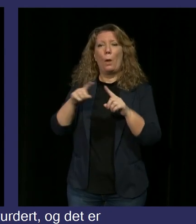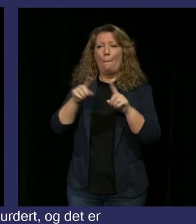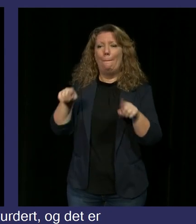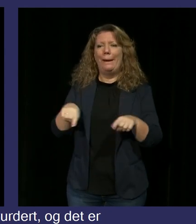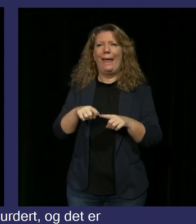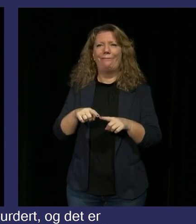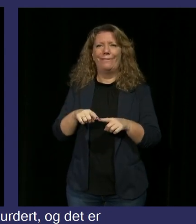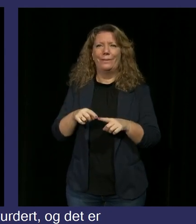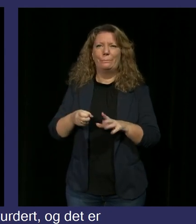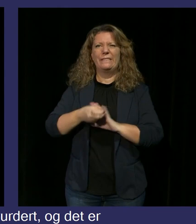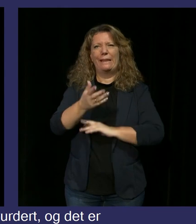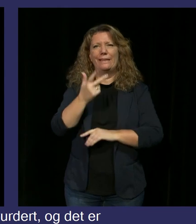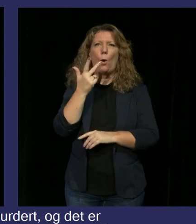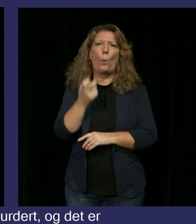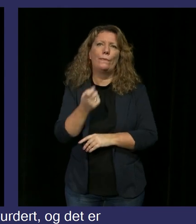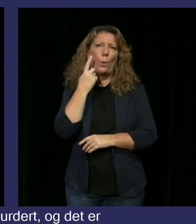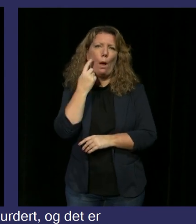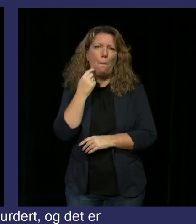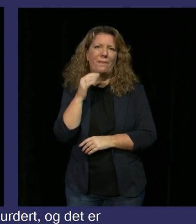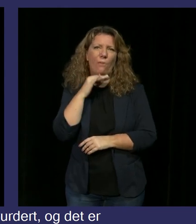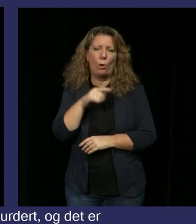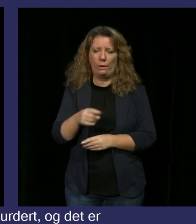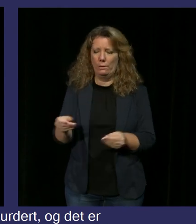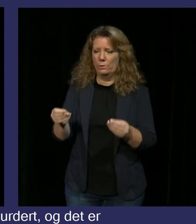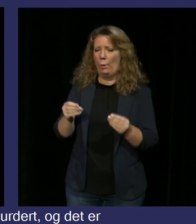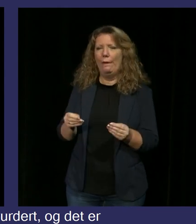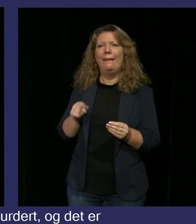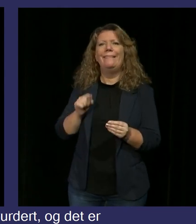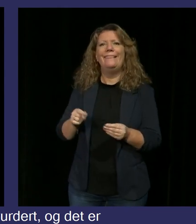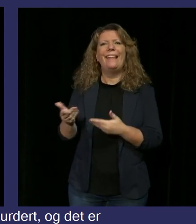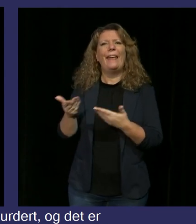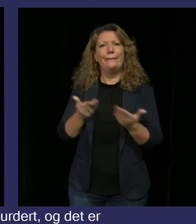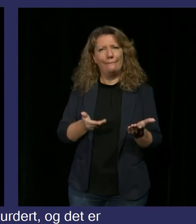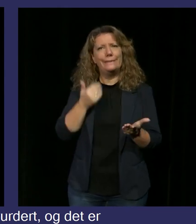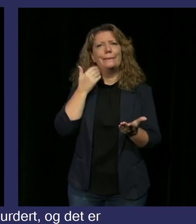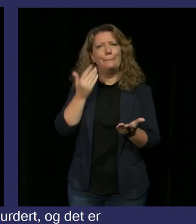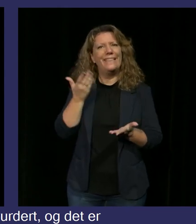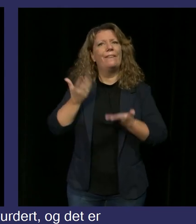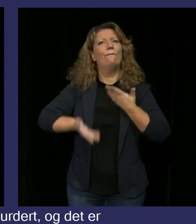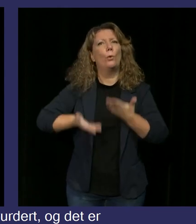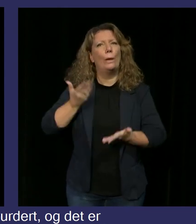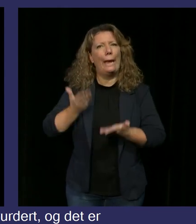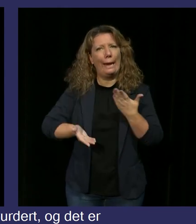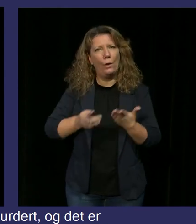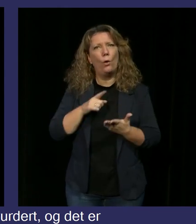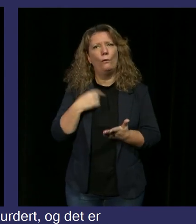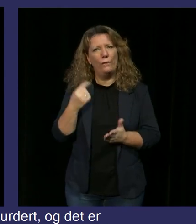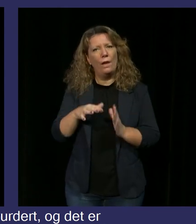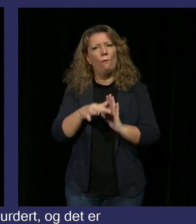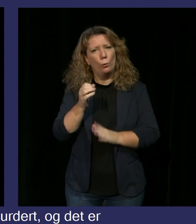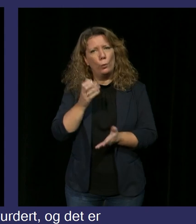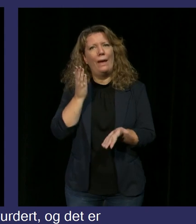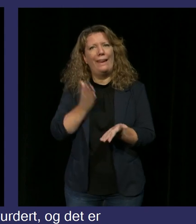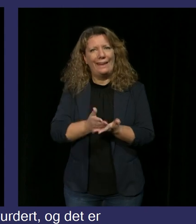folk. Hvor det står at din henvisning har blitt vurdert, og det er funnet at du har rett på helsehjelp etter den og den paragrafen